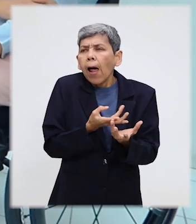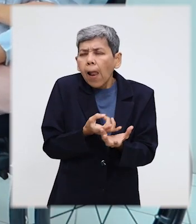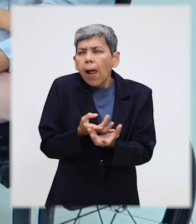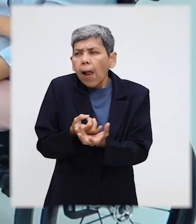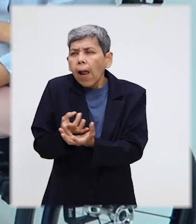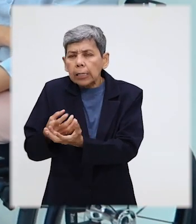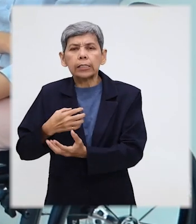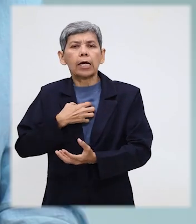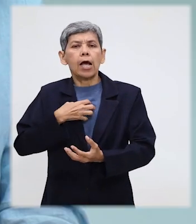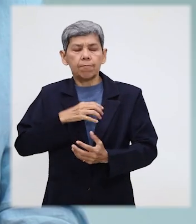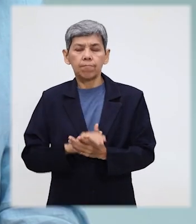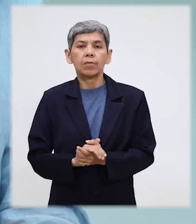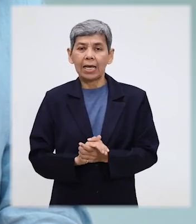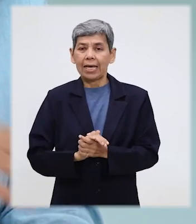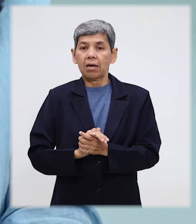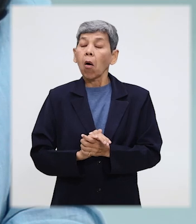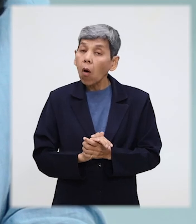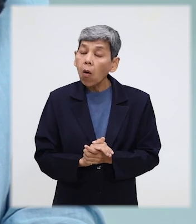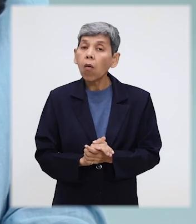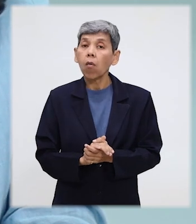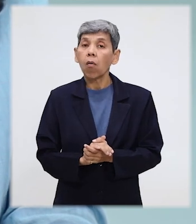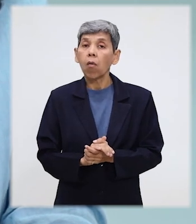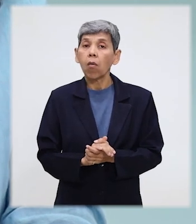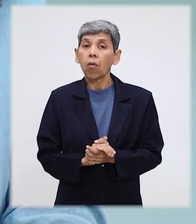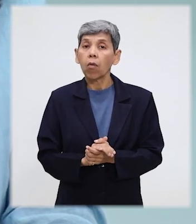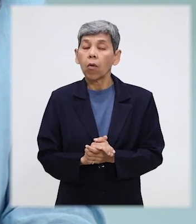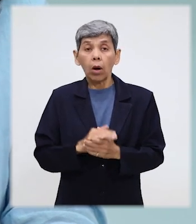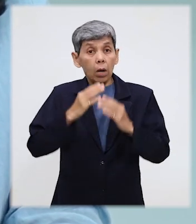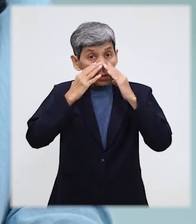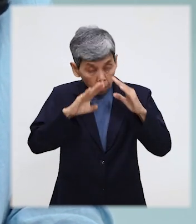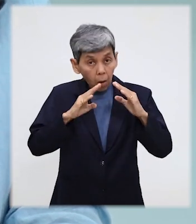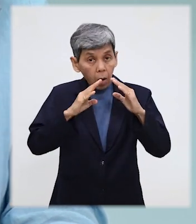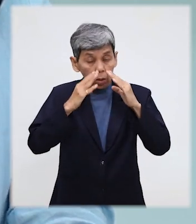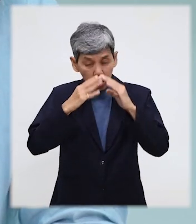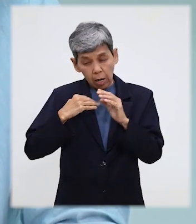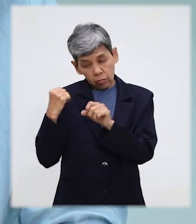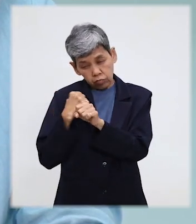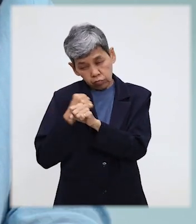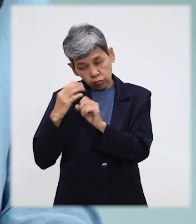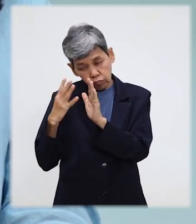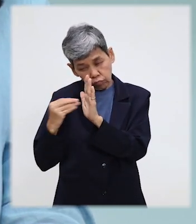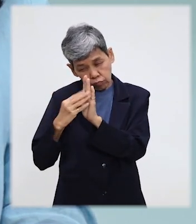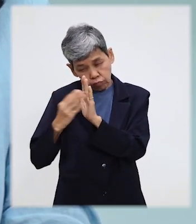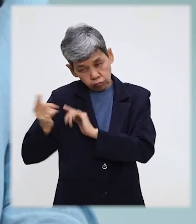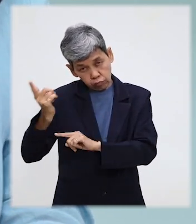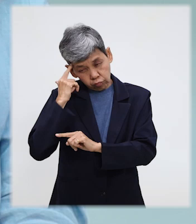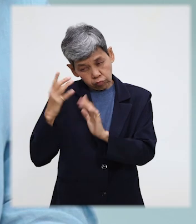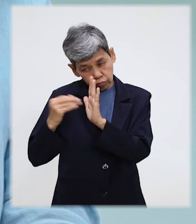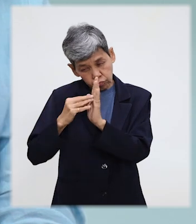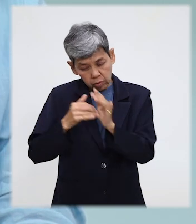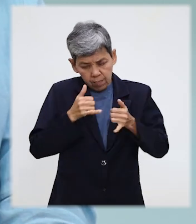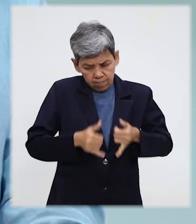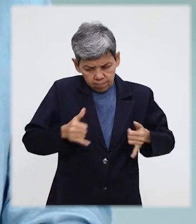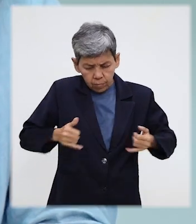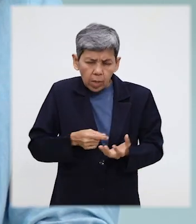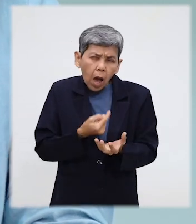อัตลักษณ์อย่างไร ที่มันแตกต่างอันนี้ก็คือเอาคนพิการทางสายตาที่เราฝึกมาละในระดับหนึ่งในการที่จะแยกประสา